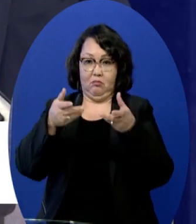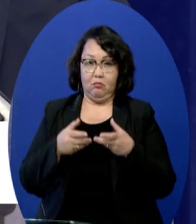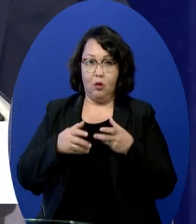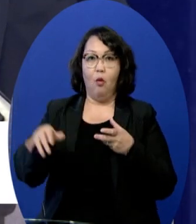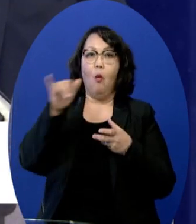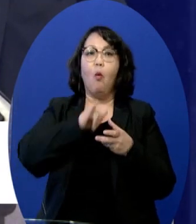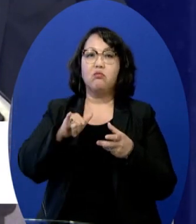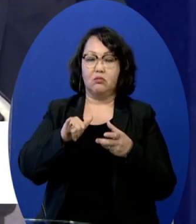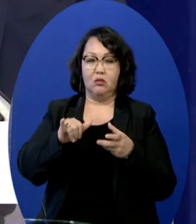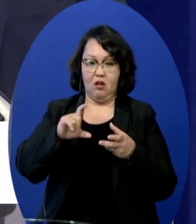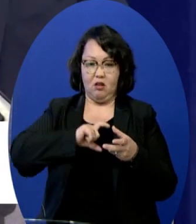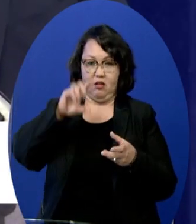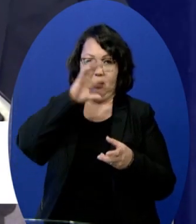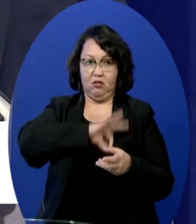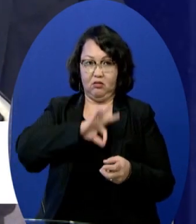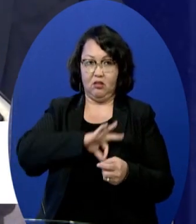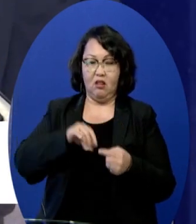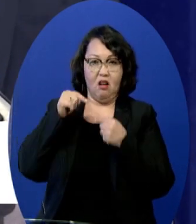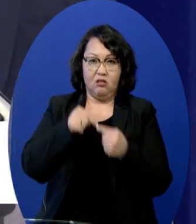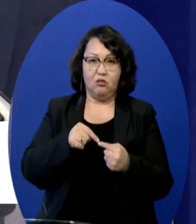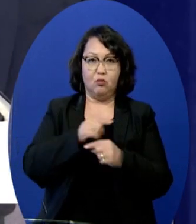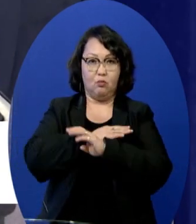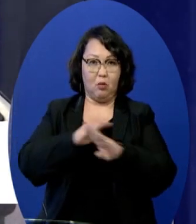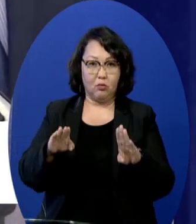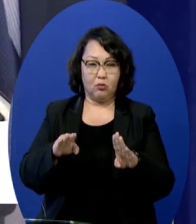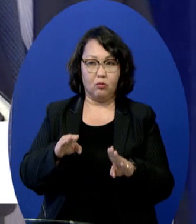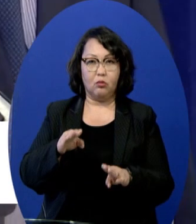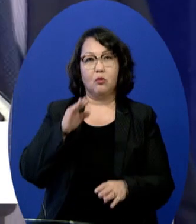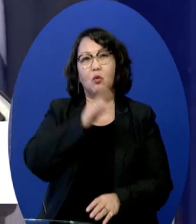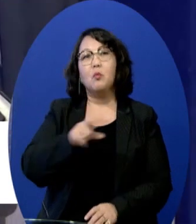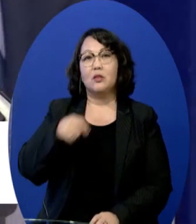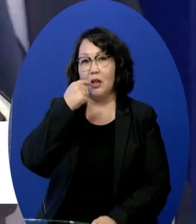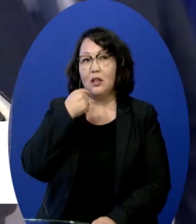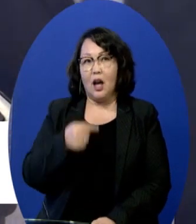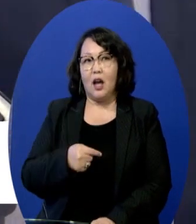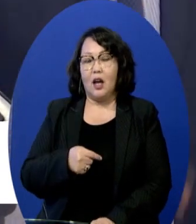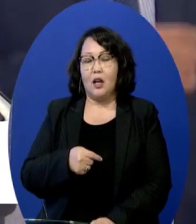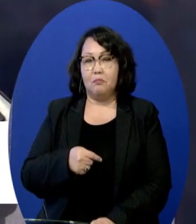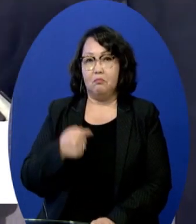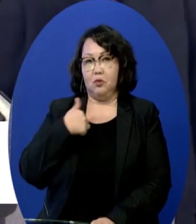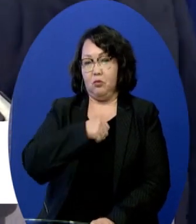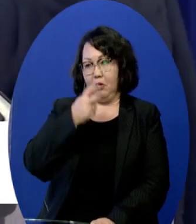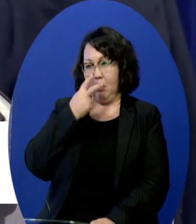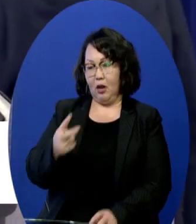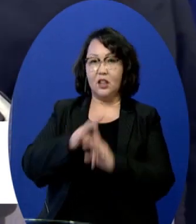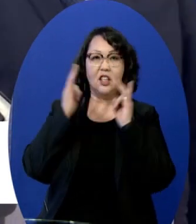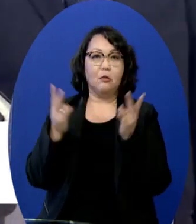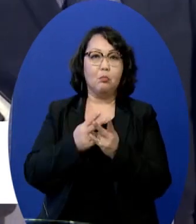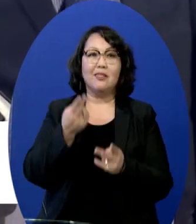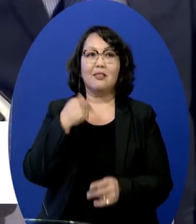тодорхой хэмжээгээр бидний их ашгийг хөндөж өгнө гэдэг ийм зүйлийг ярьж байсан. Энэ хүрээндээ миний би нийгмийн даатгалын